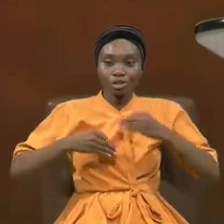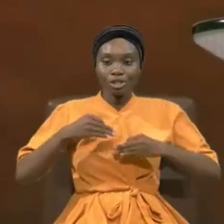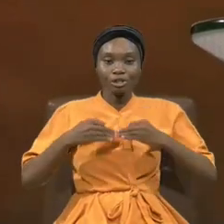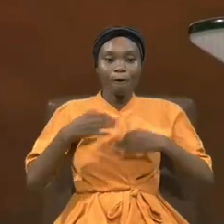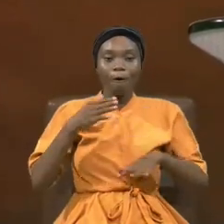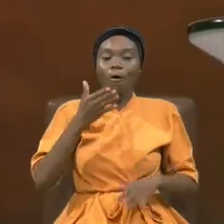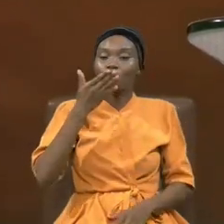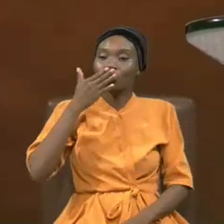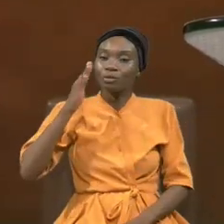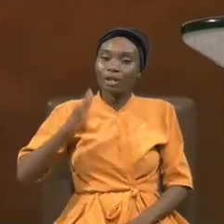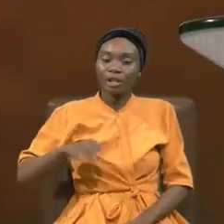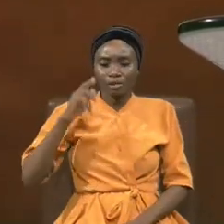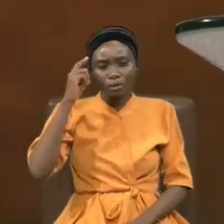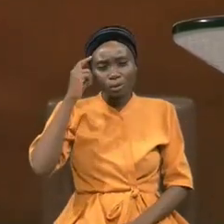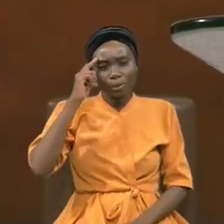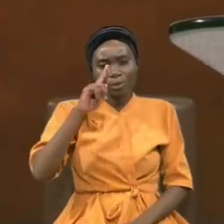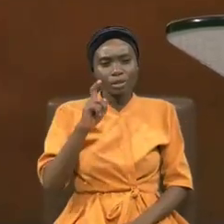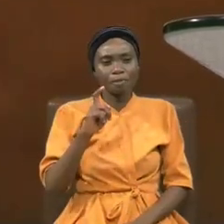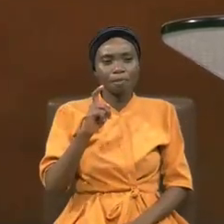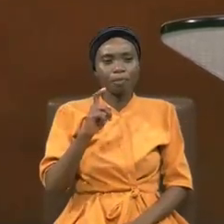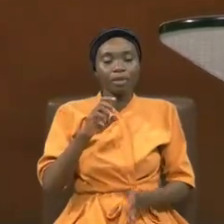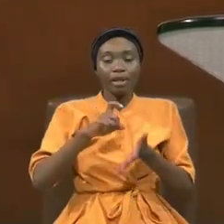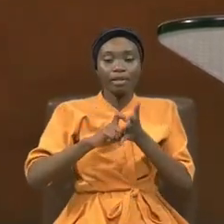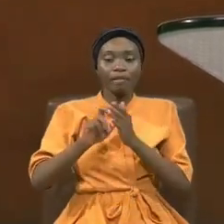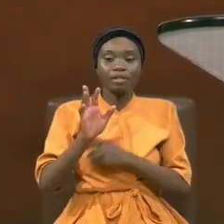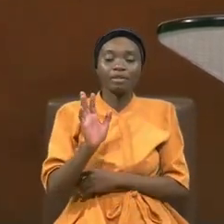sous l'inspiration de pensées mauvaises.